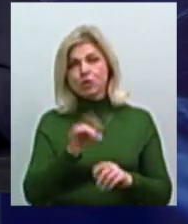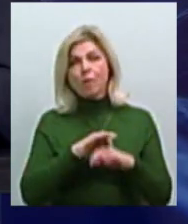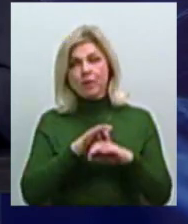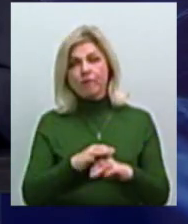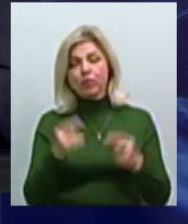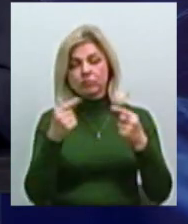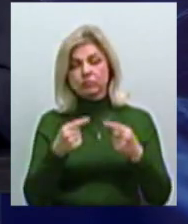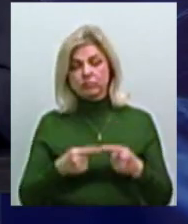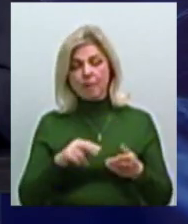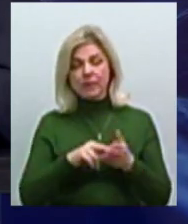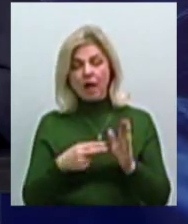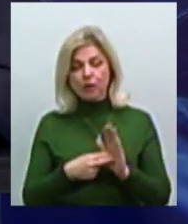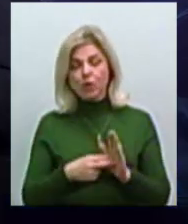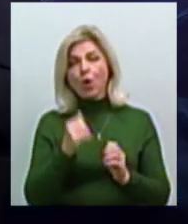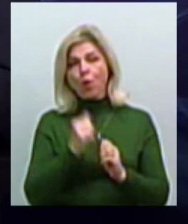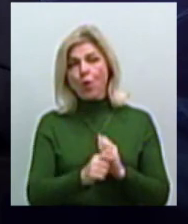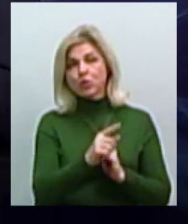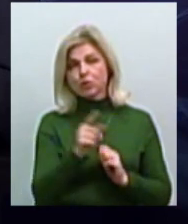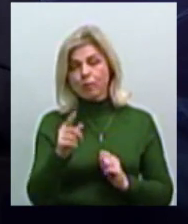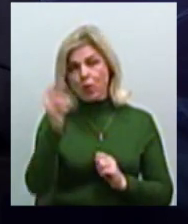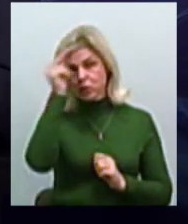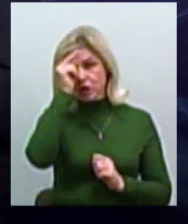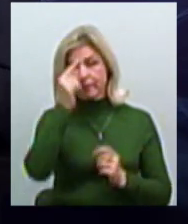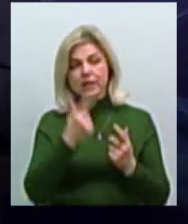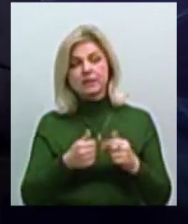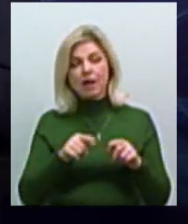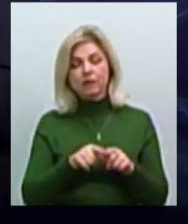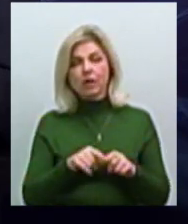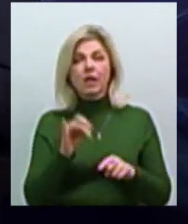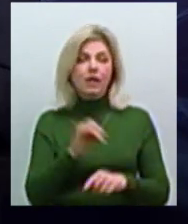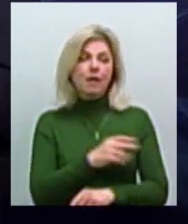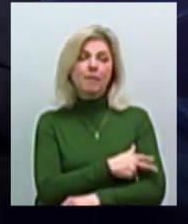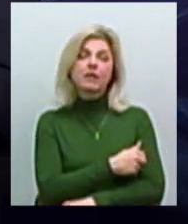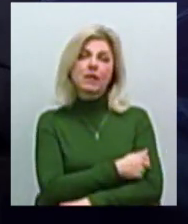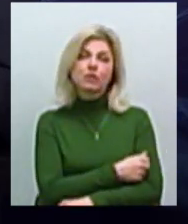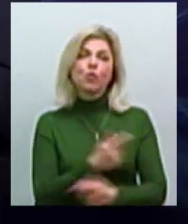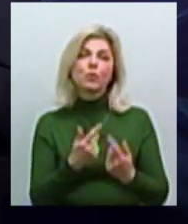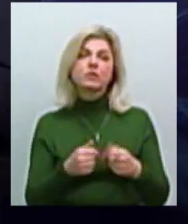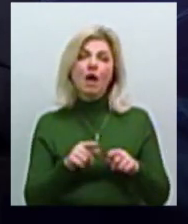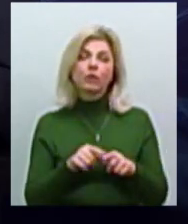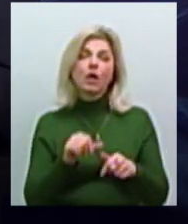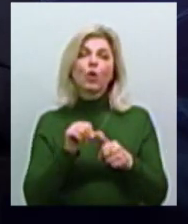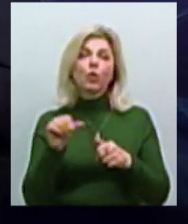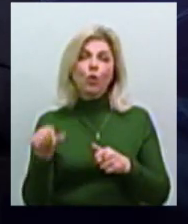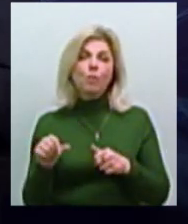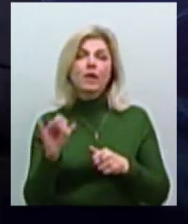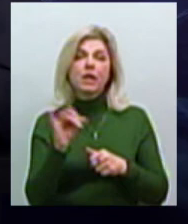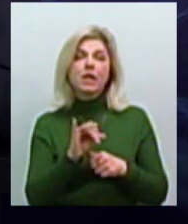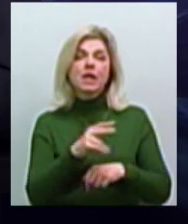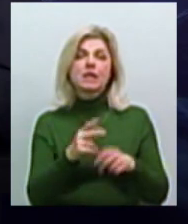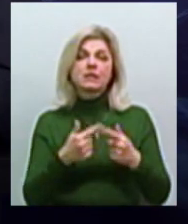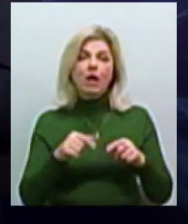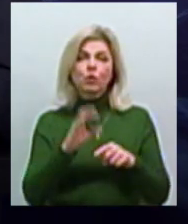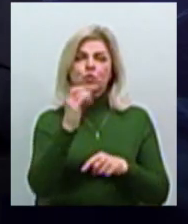плану в кожному учебному закладі і медичному закладі. Крім того, в закладах